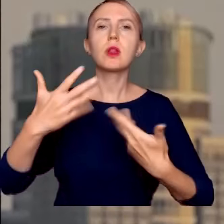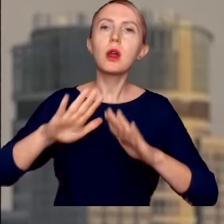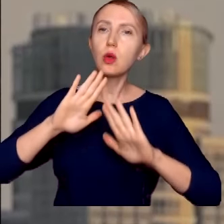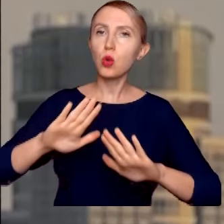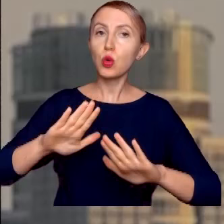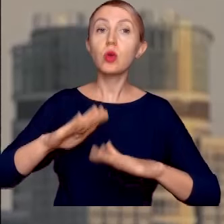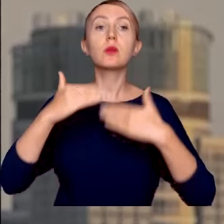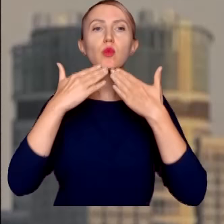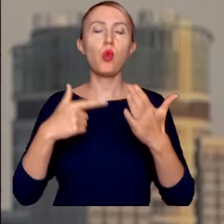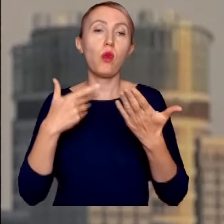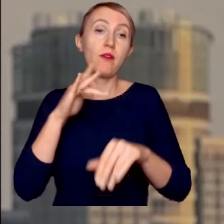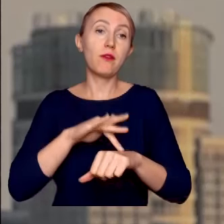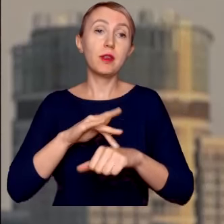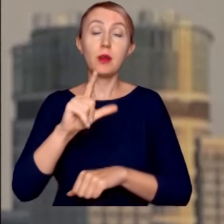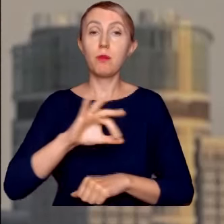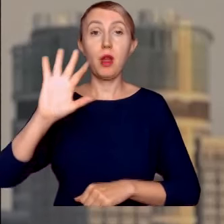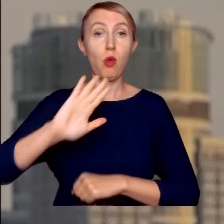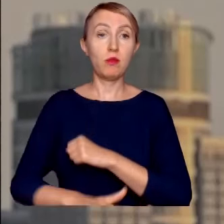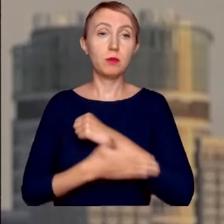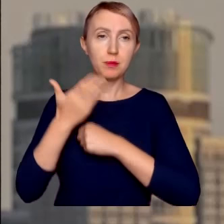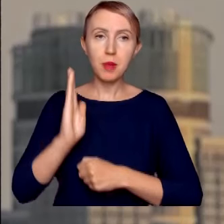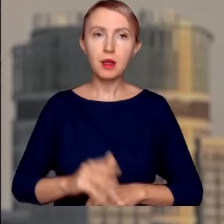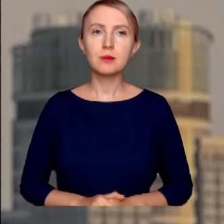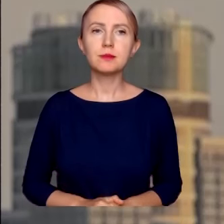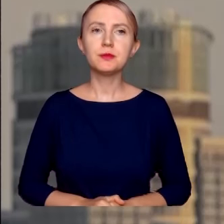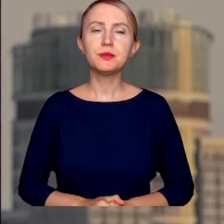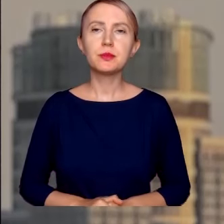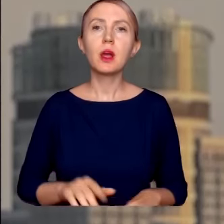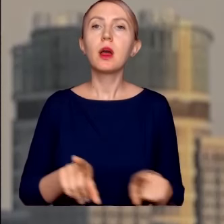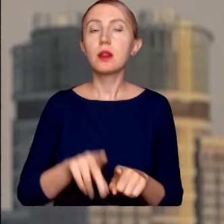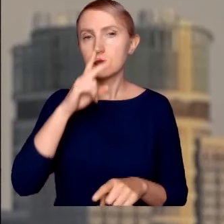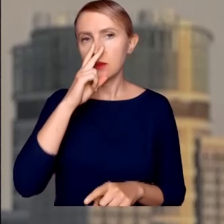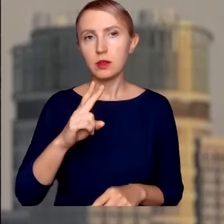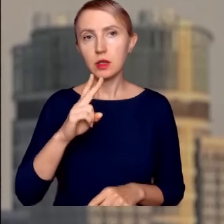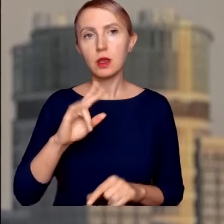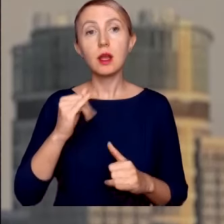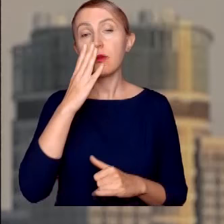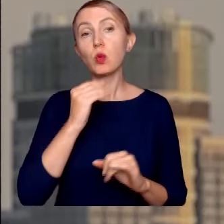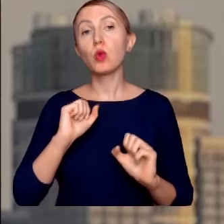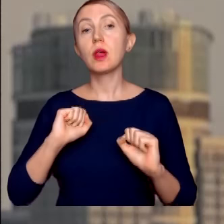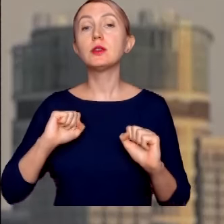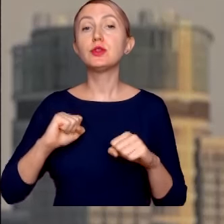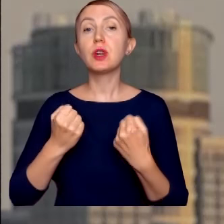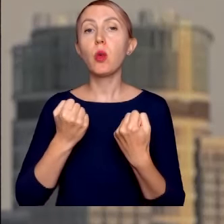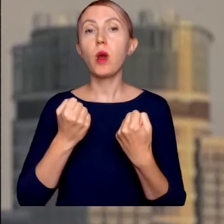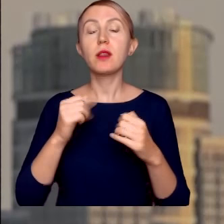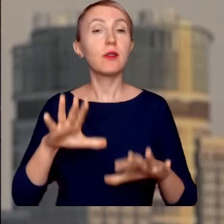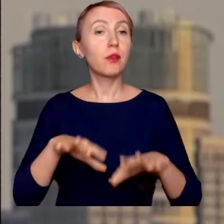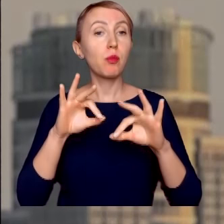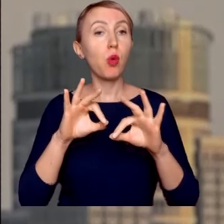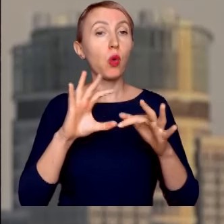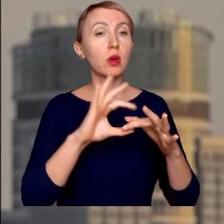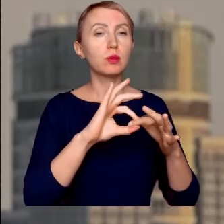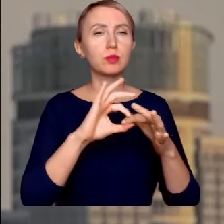dzięki temu wynik Platformy Obywatelskiej. No też pokazuje to, jak wygląda na przykład działanie sieci na wybory związanej